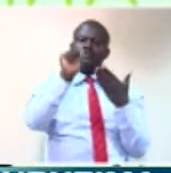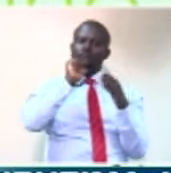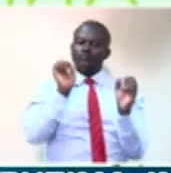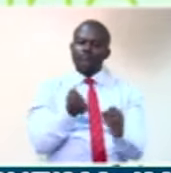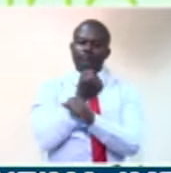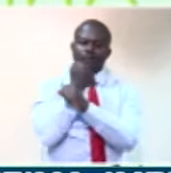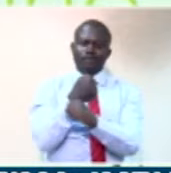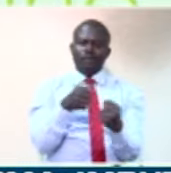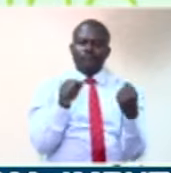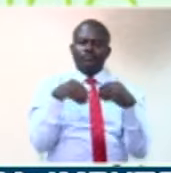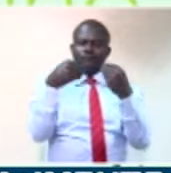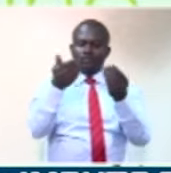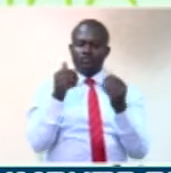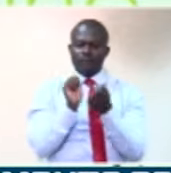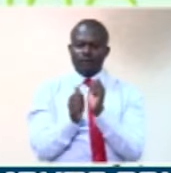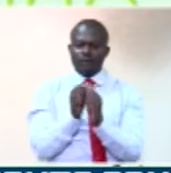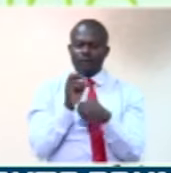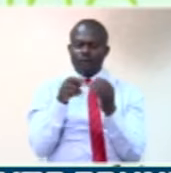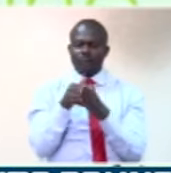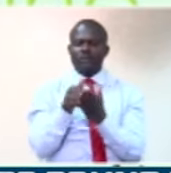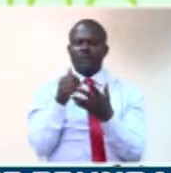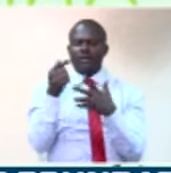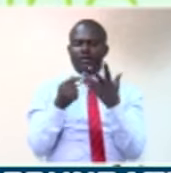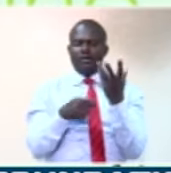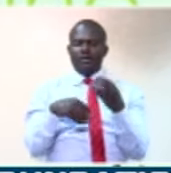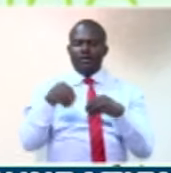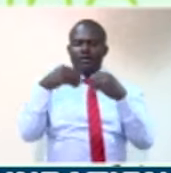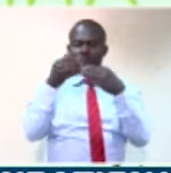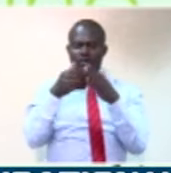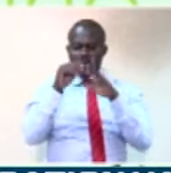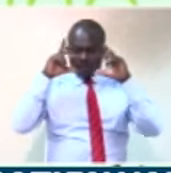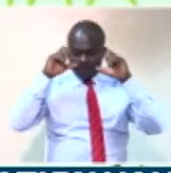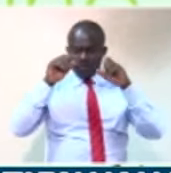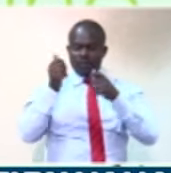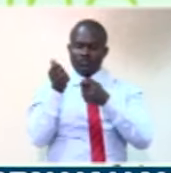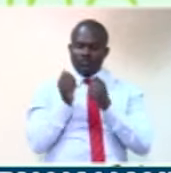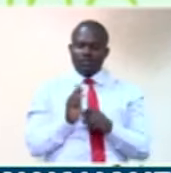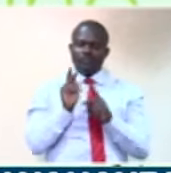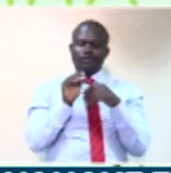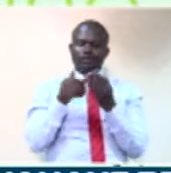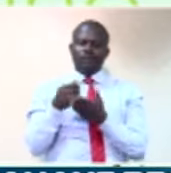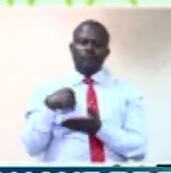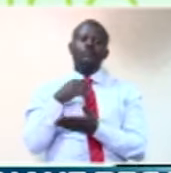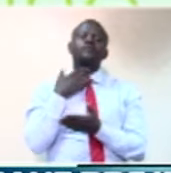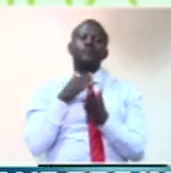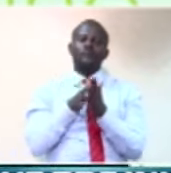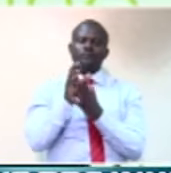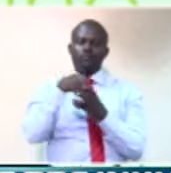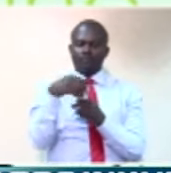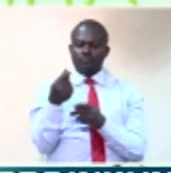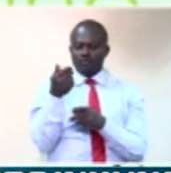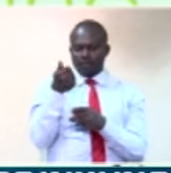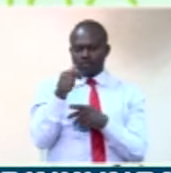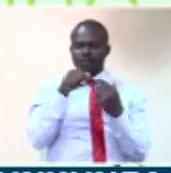badashobora kwambika iyo siporo cyangwa se iyo produit ngo bayihe ishusho ikurura uwo ari wese wakwifuza gushoramo imari. Ibyo